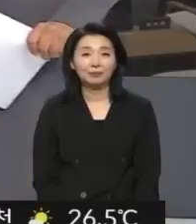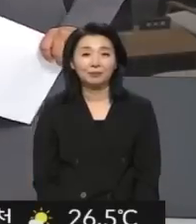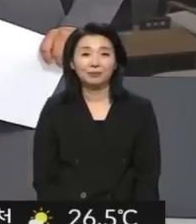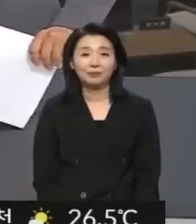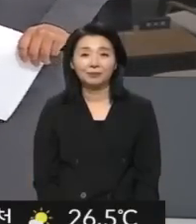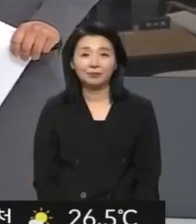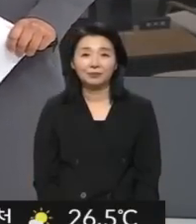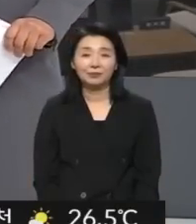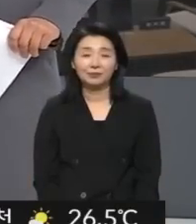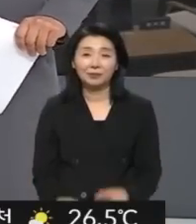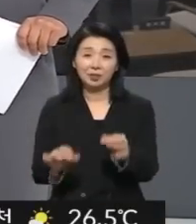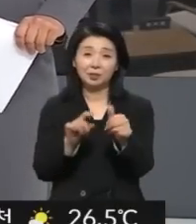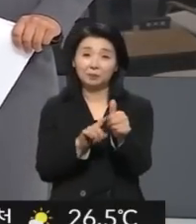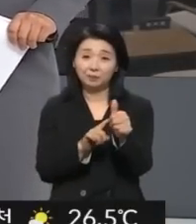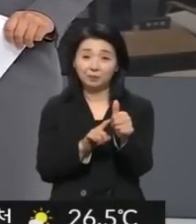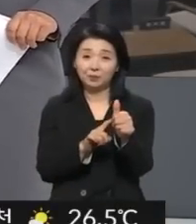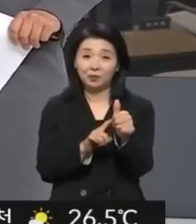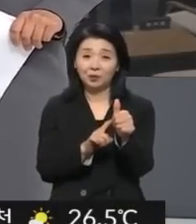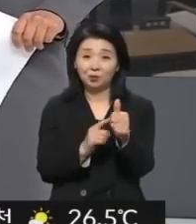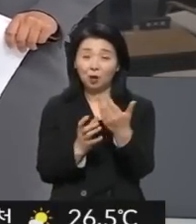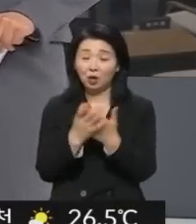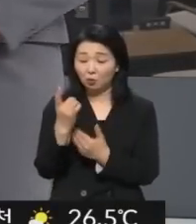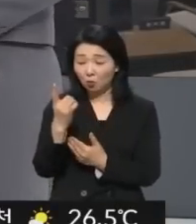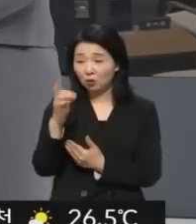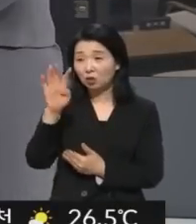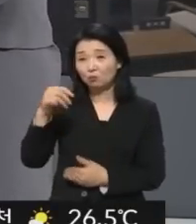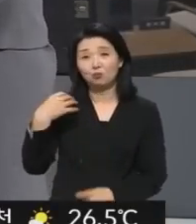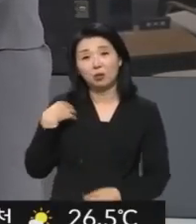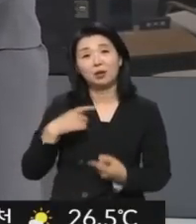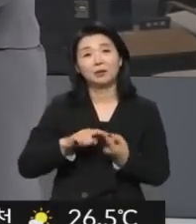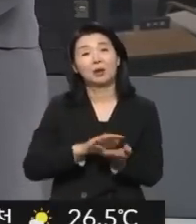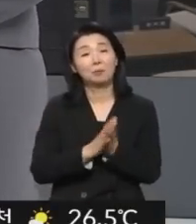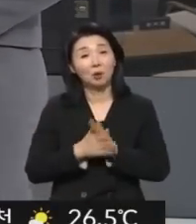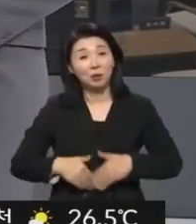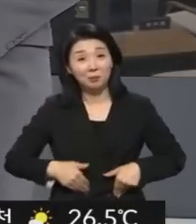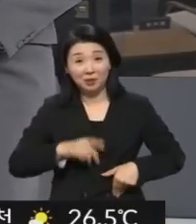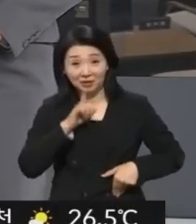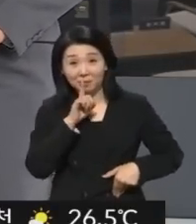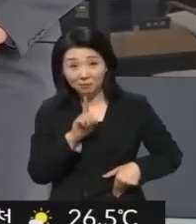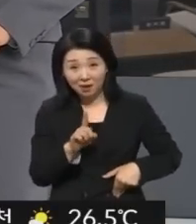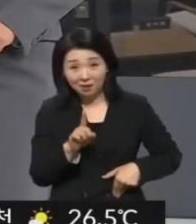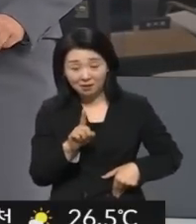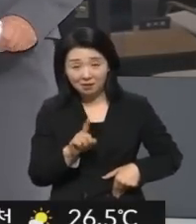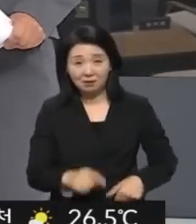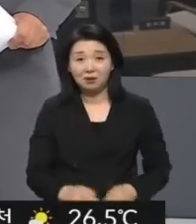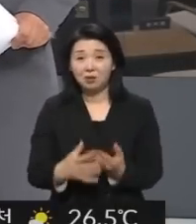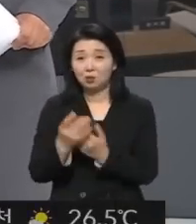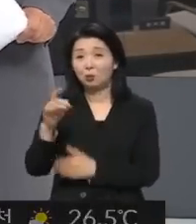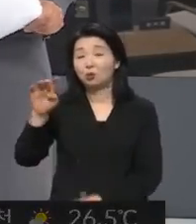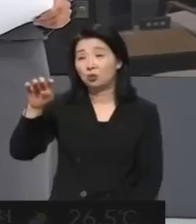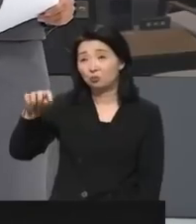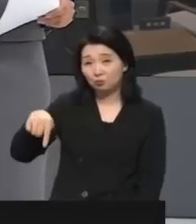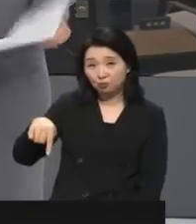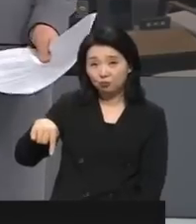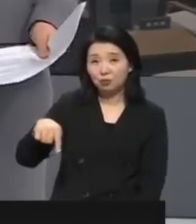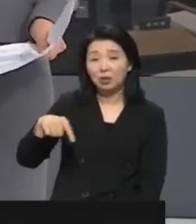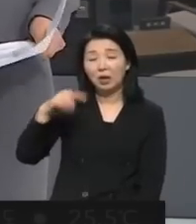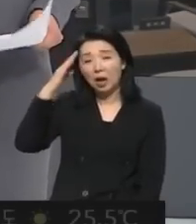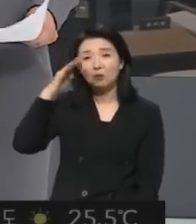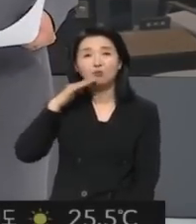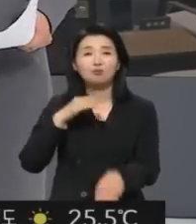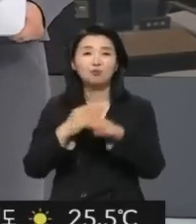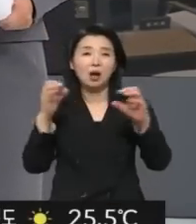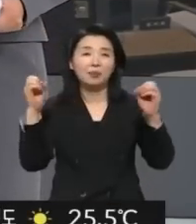네, 김 후보자는 이 자리에서 통일부의 역할에 변화가 있어야 한다라고 이야기를 했는데요. 통일부는 남북